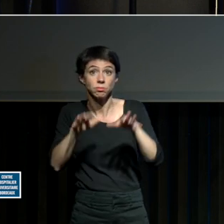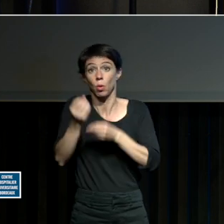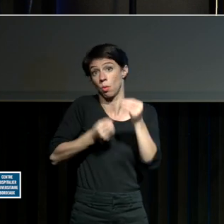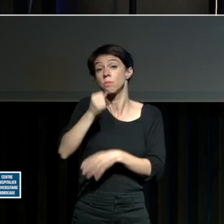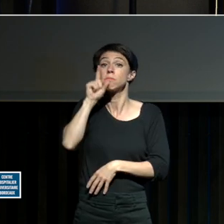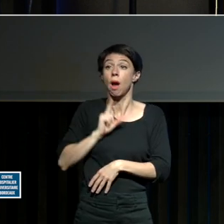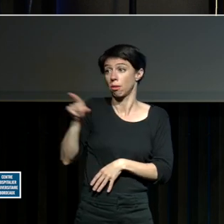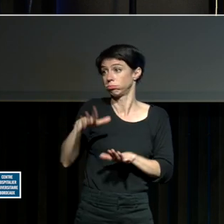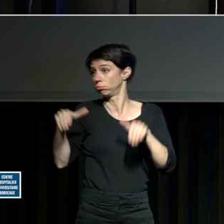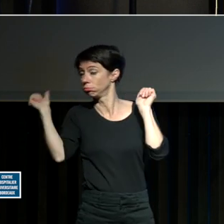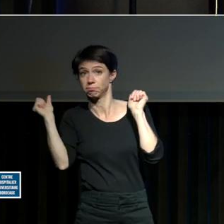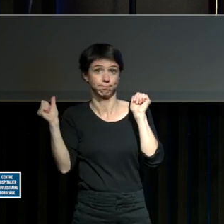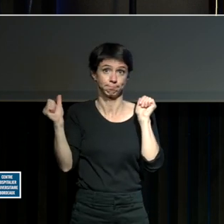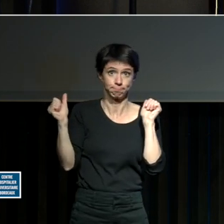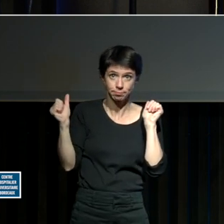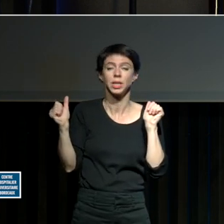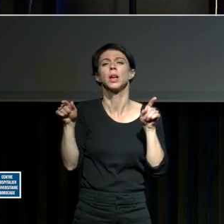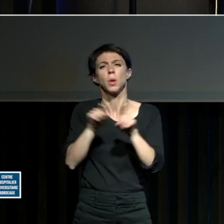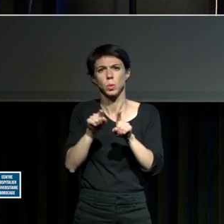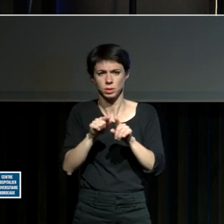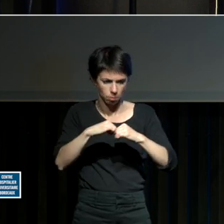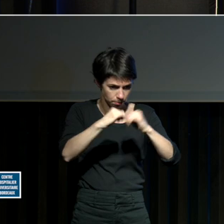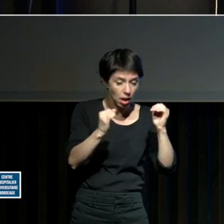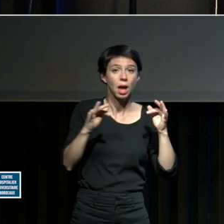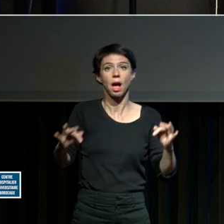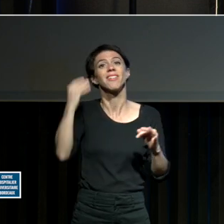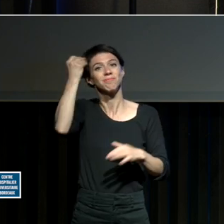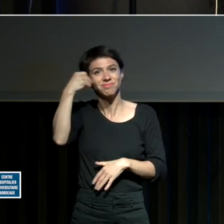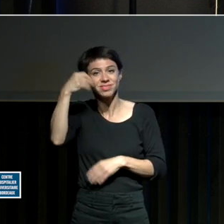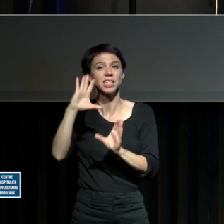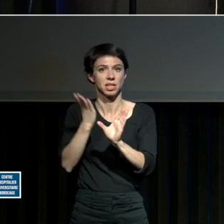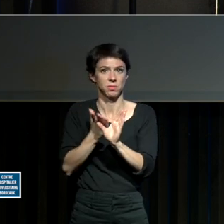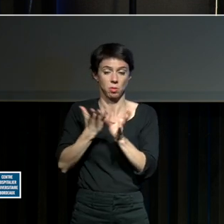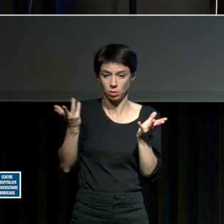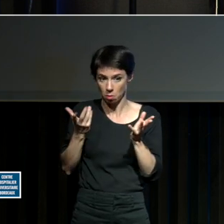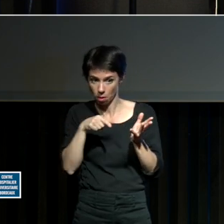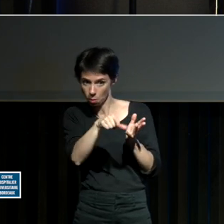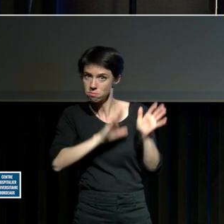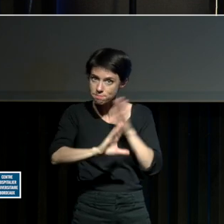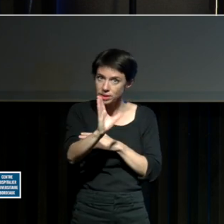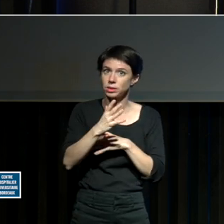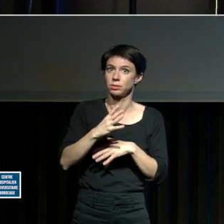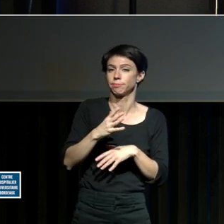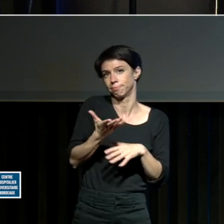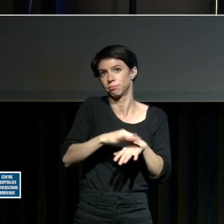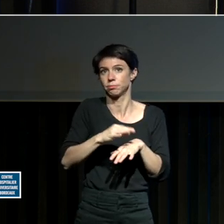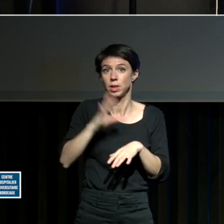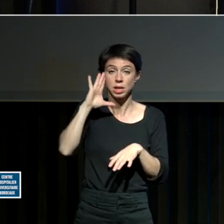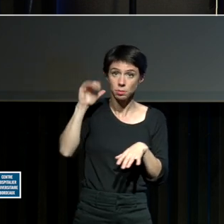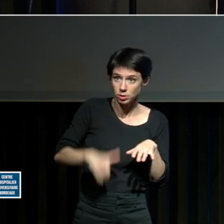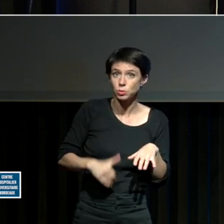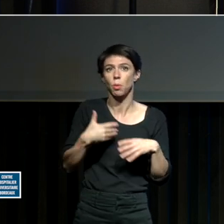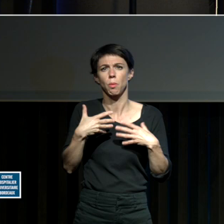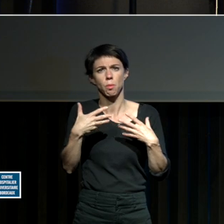parental. Et sur le plan plus psychopathologique, plus d'anxiété, de dépression, une moins bonne estime de soi et